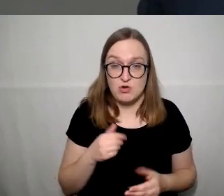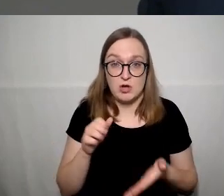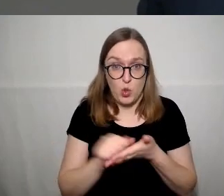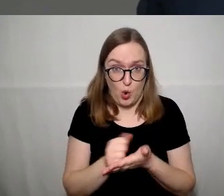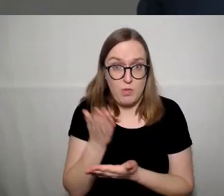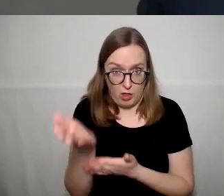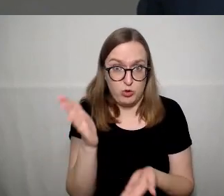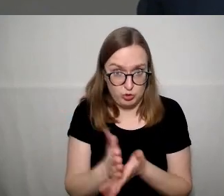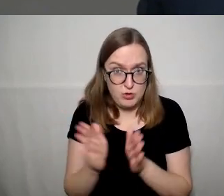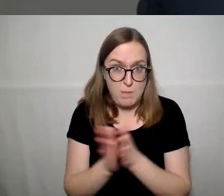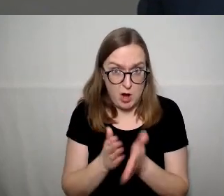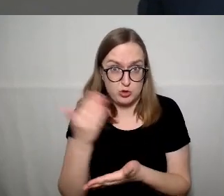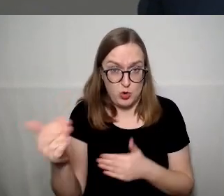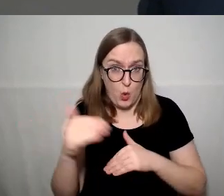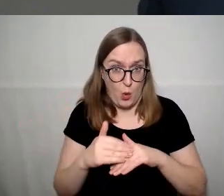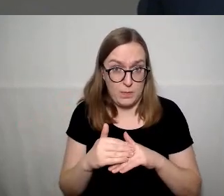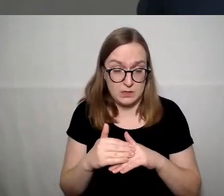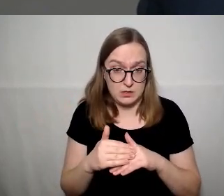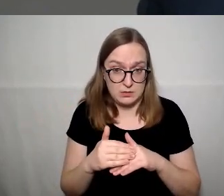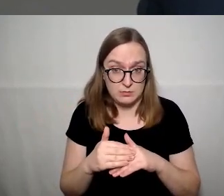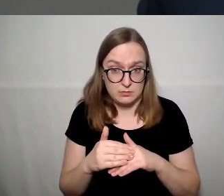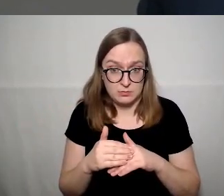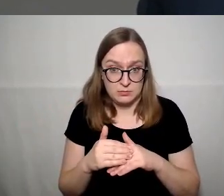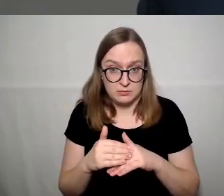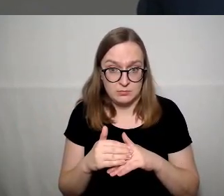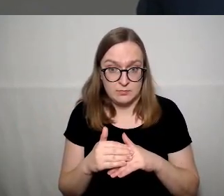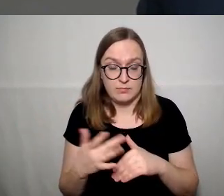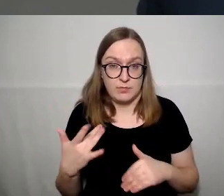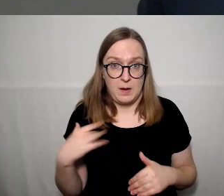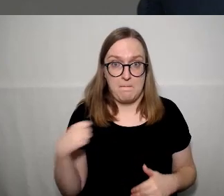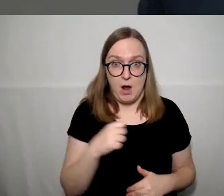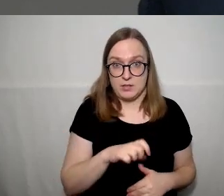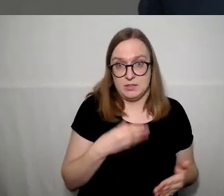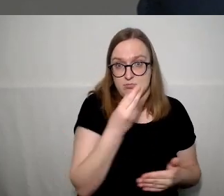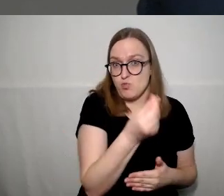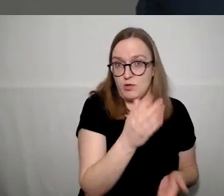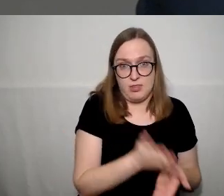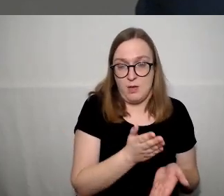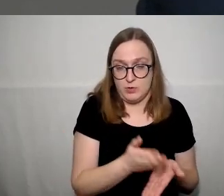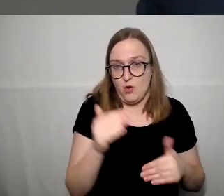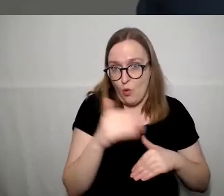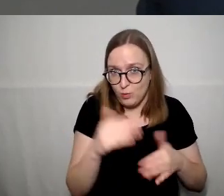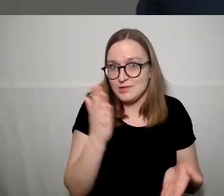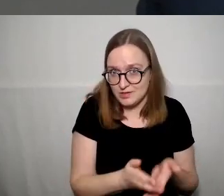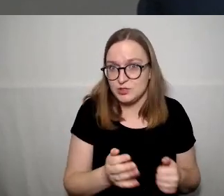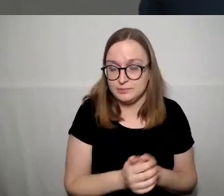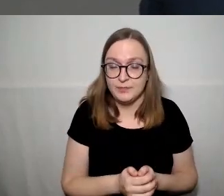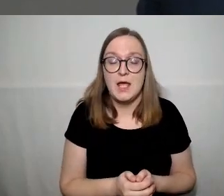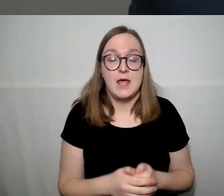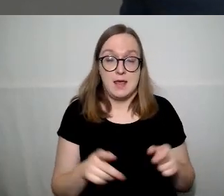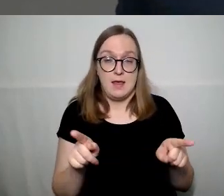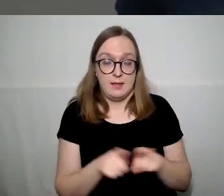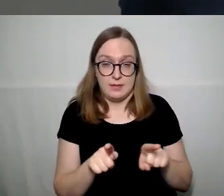ar neišleidžia didelės sumos savo pajamų šildymui. Taip pat, kad šiandieną